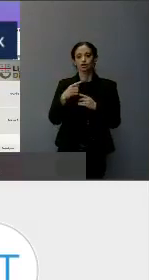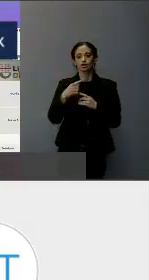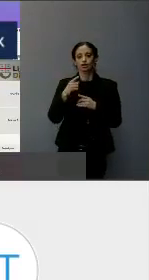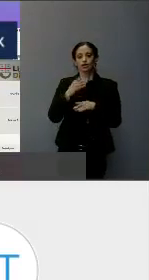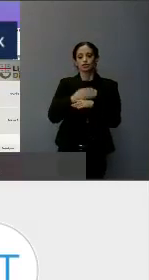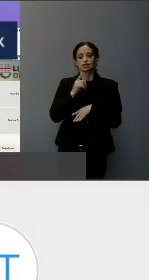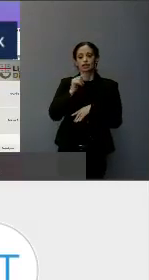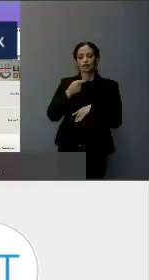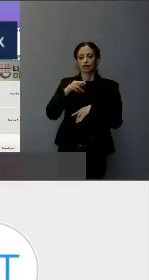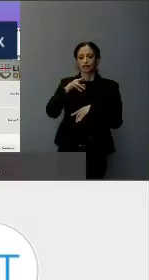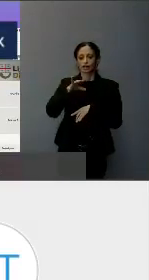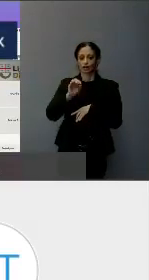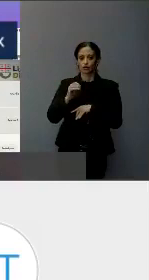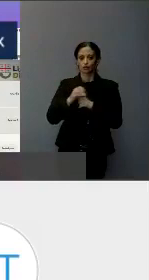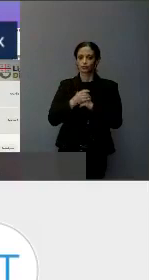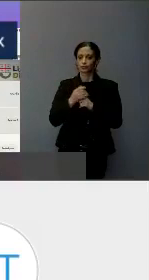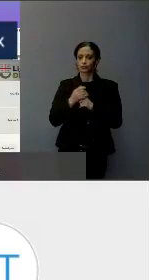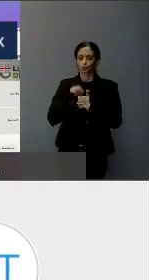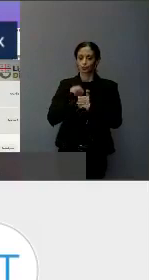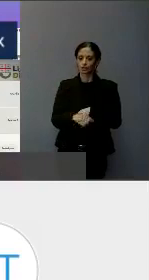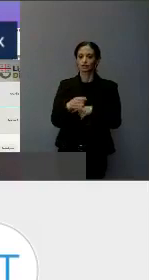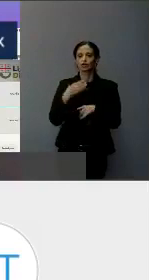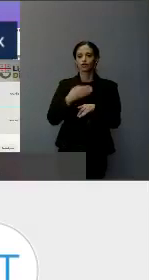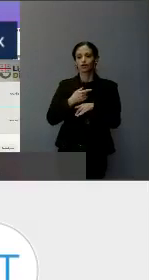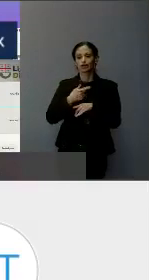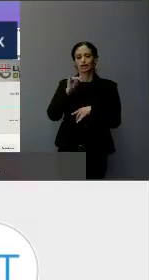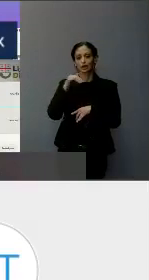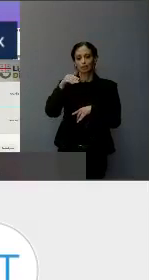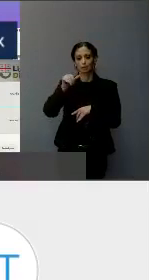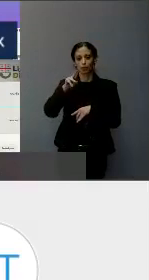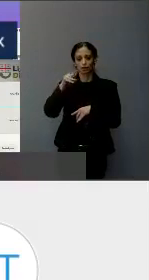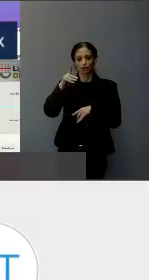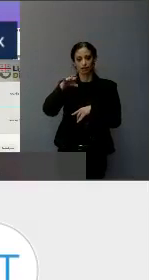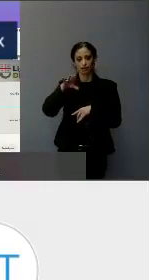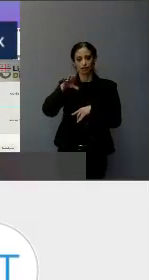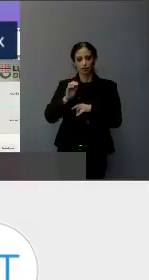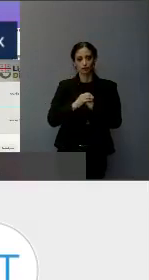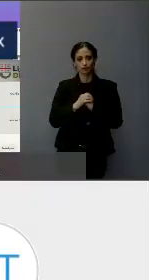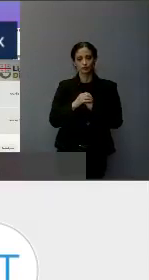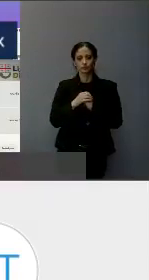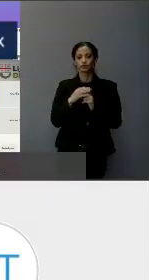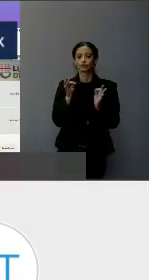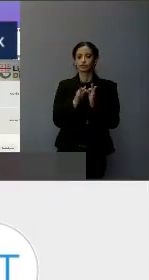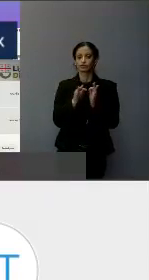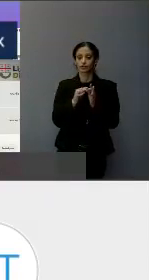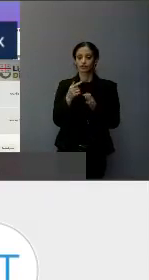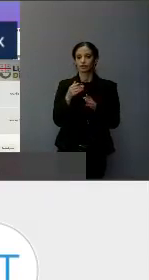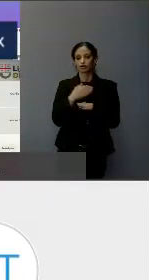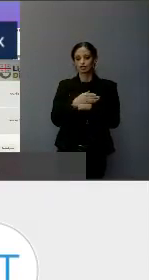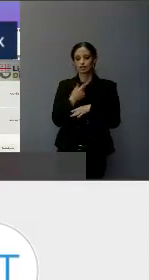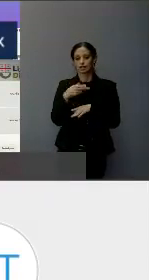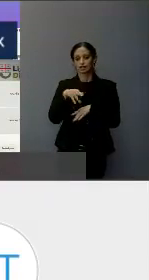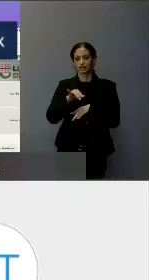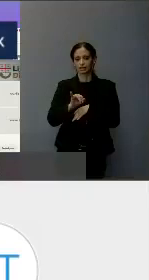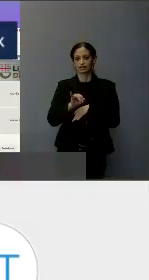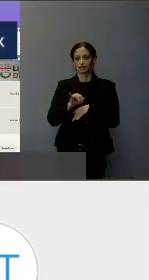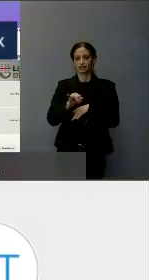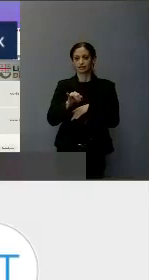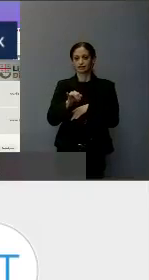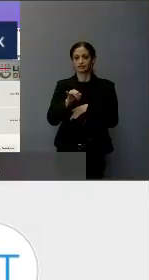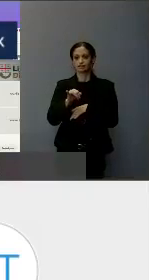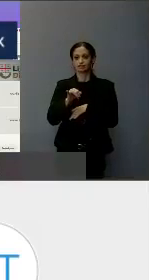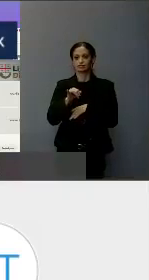grillo comprare al consigliere immordino favorevole consigliera tv